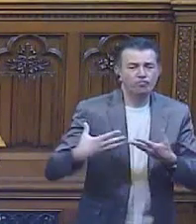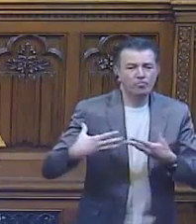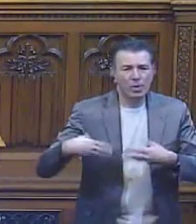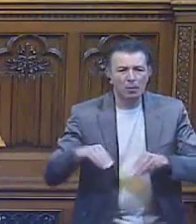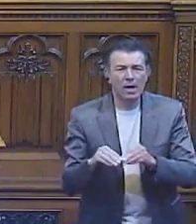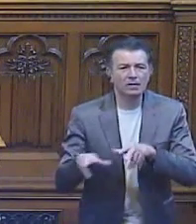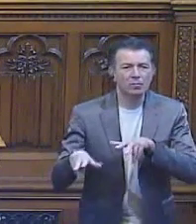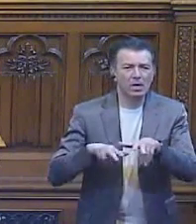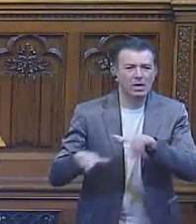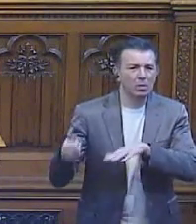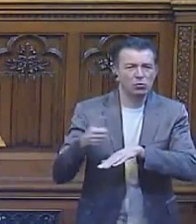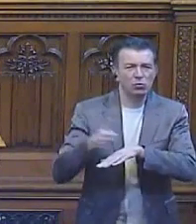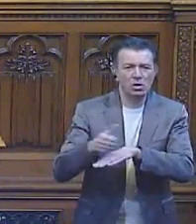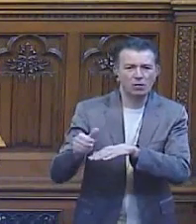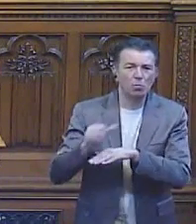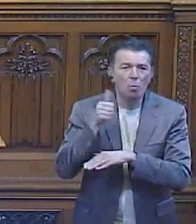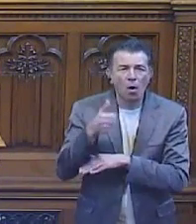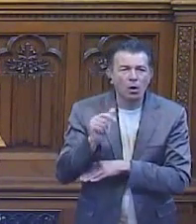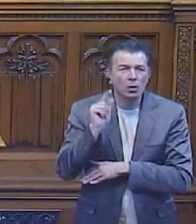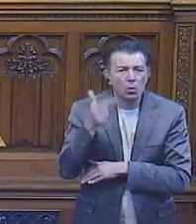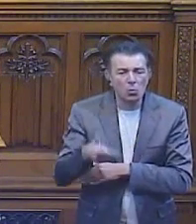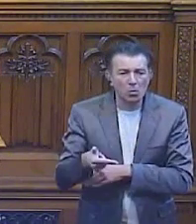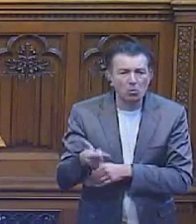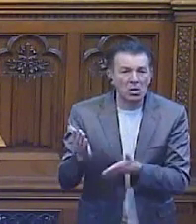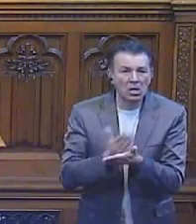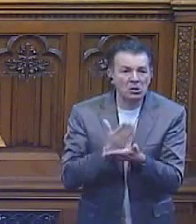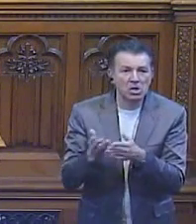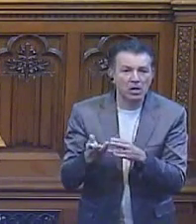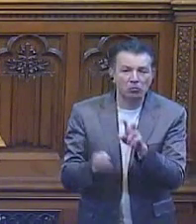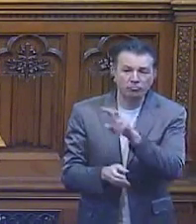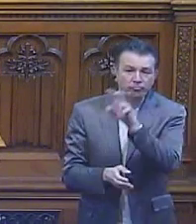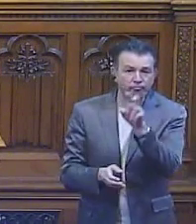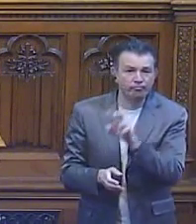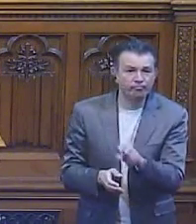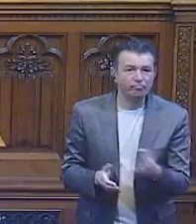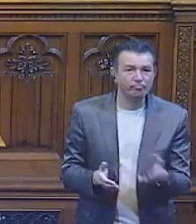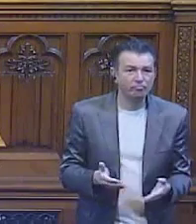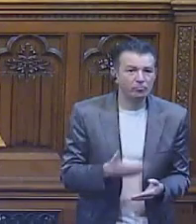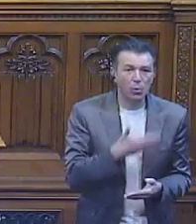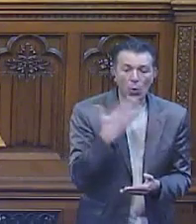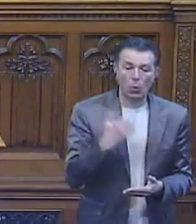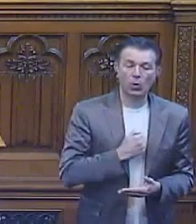gemeinsam die Regierungschefs morgen und übermorgen entscheiden werden. Sie haben es